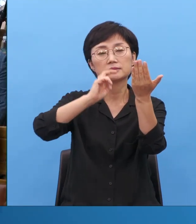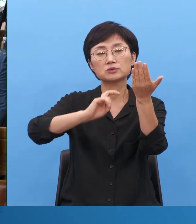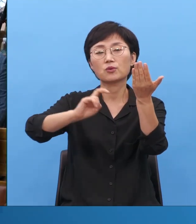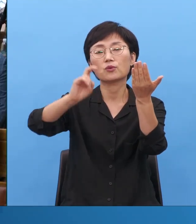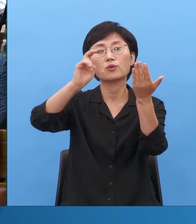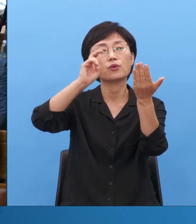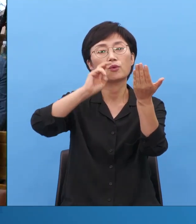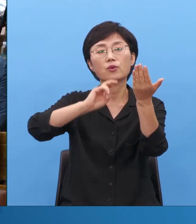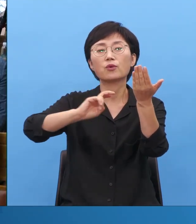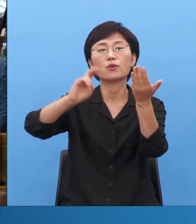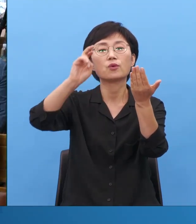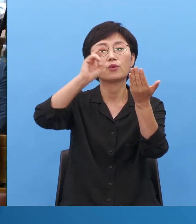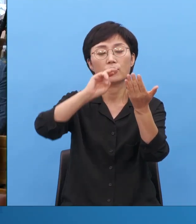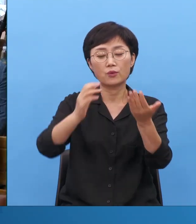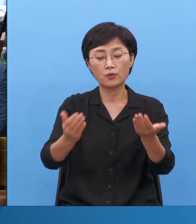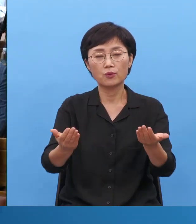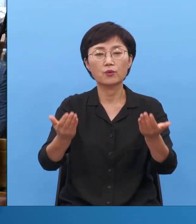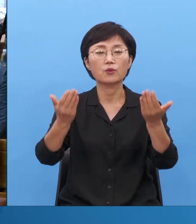주를